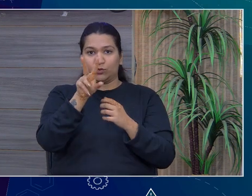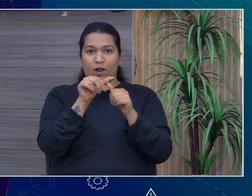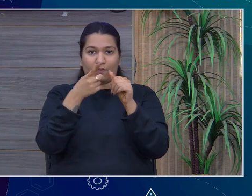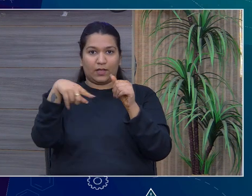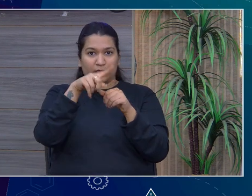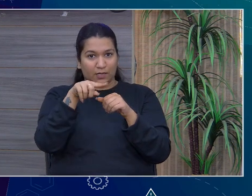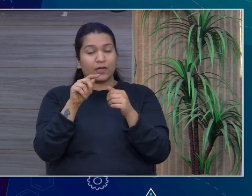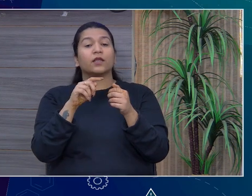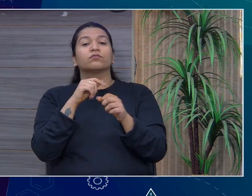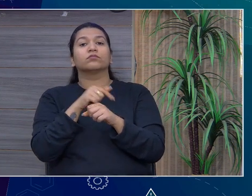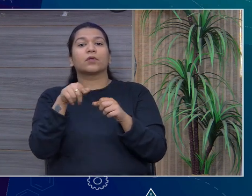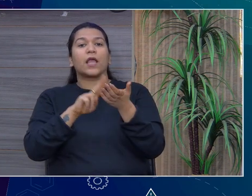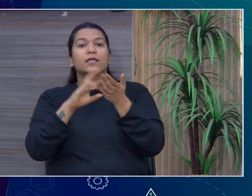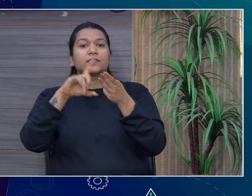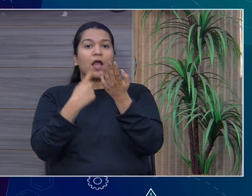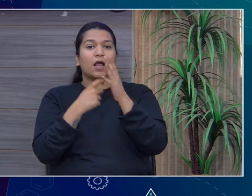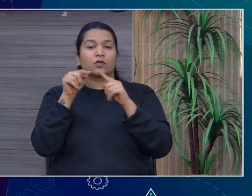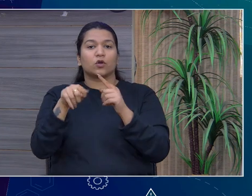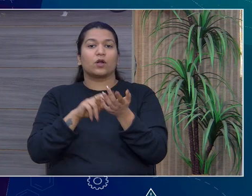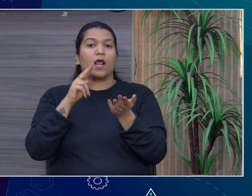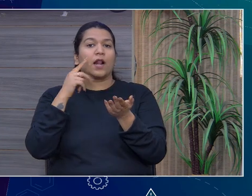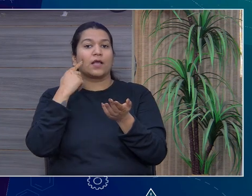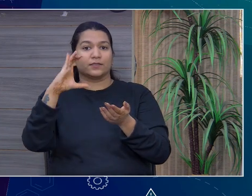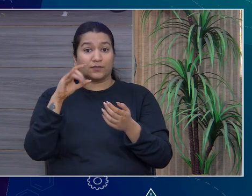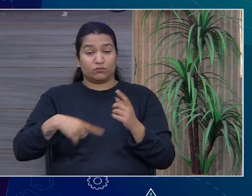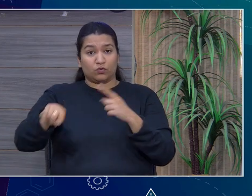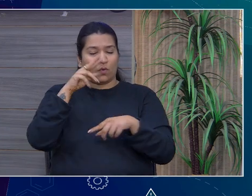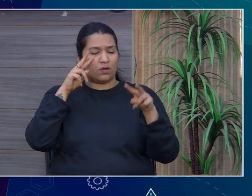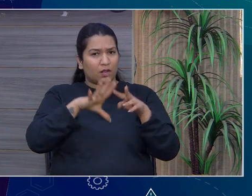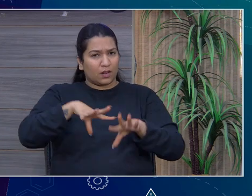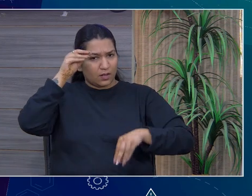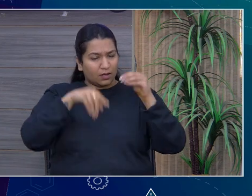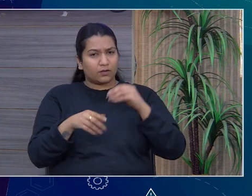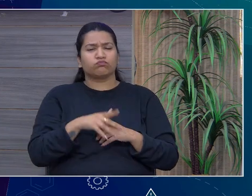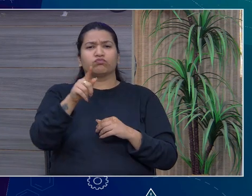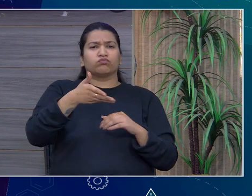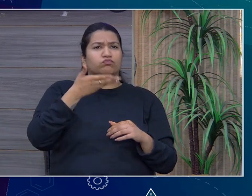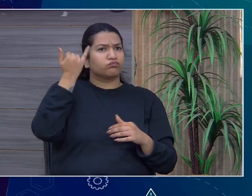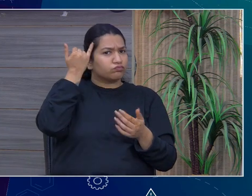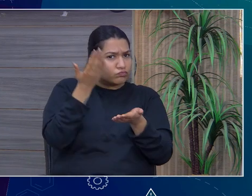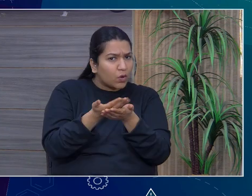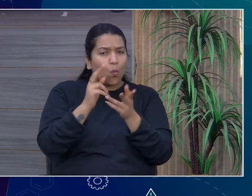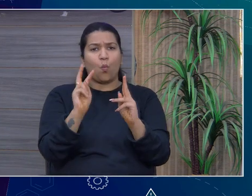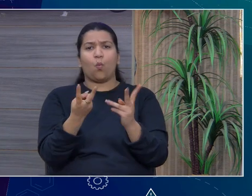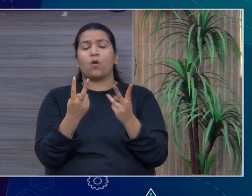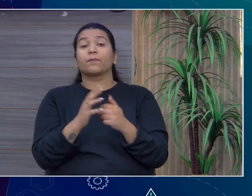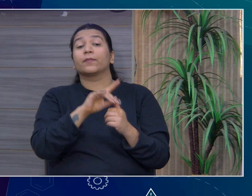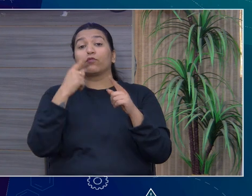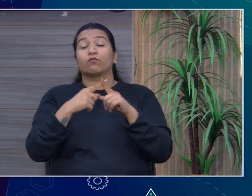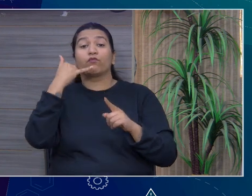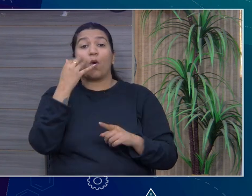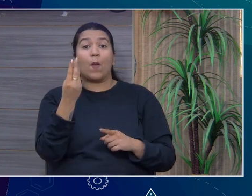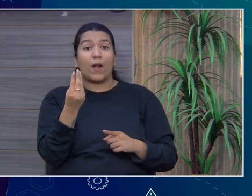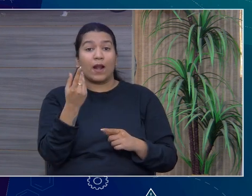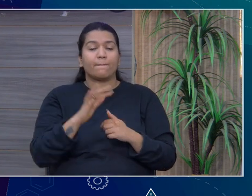dts.class12@cit.nic.in ये है वो मेल आईडी जहां पर आप अपने प्रश्नों को पूछ सकते हैं, अपने सुझाव हमें दे सकते हैं। इसके साथ ही साथ एक टेलीफोन नंबर भी है, आई थिंक आपको वो जो